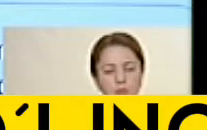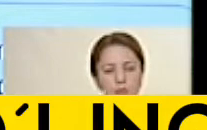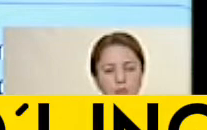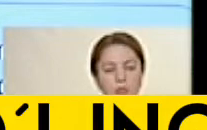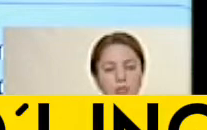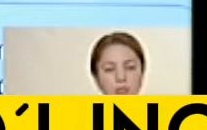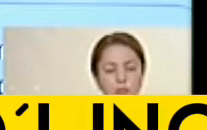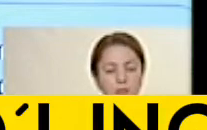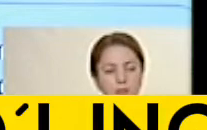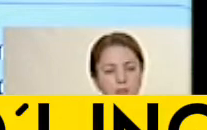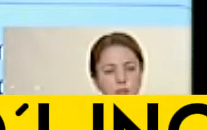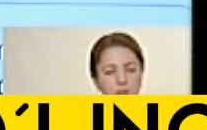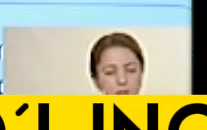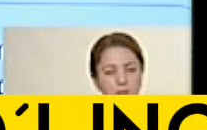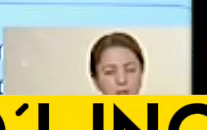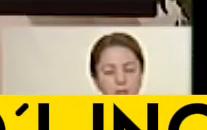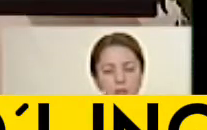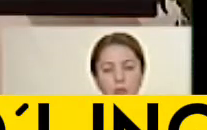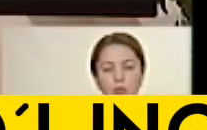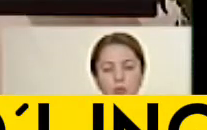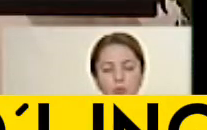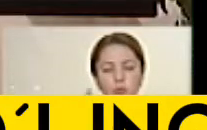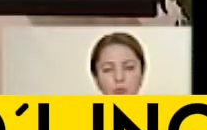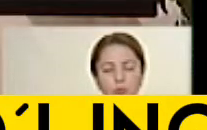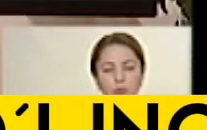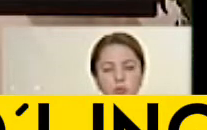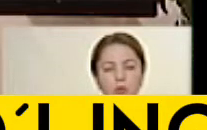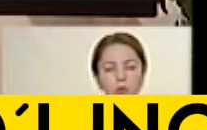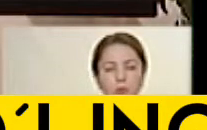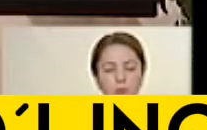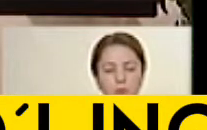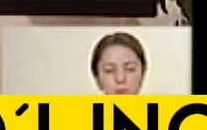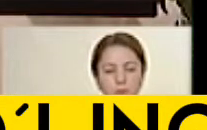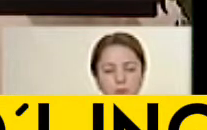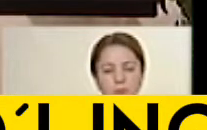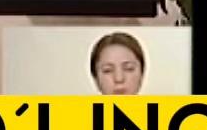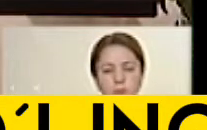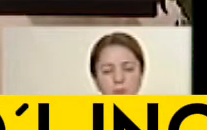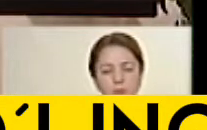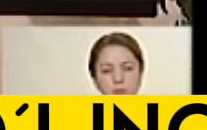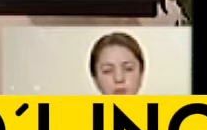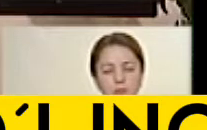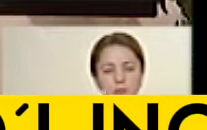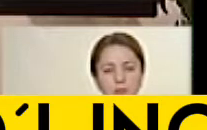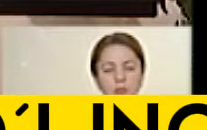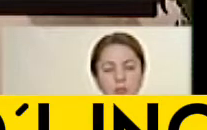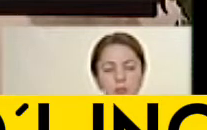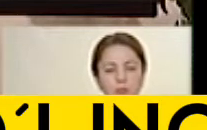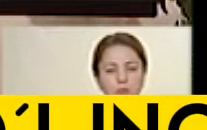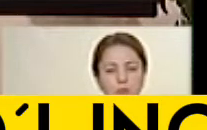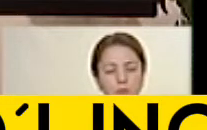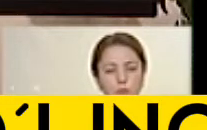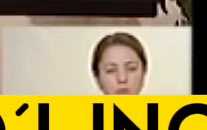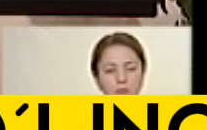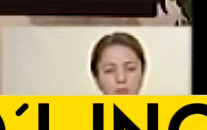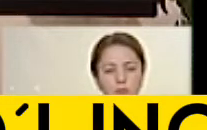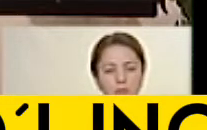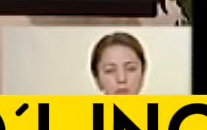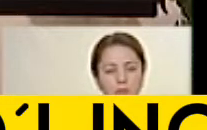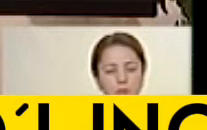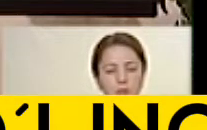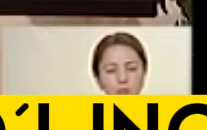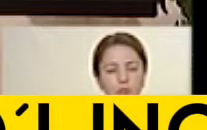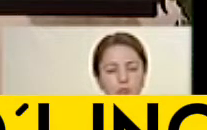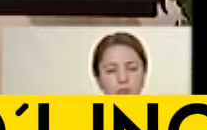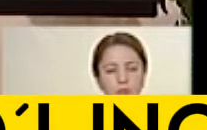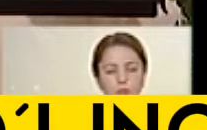katta hamda yuk tashish tannarxi nisbatan pastligi bilan farq qiladi. Temir yo'l magistrallarini turli yo'nalishlarda ham qurilishi